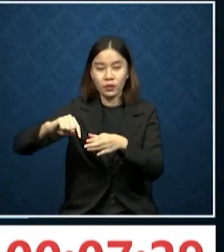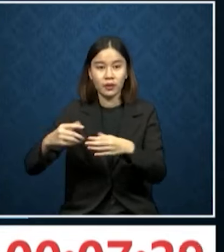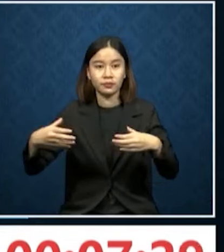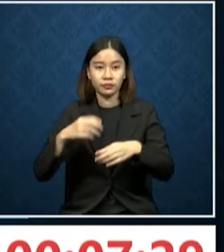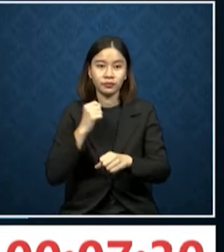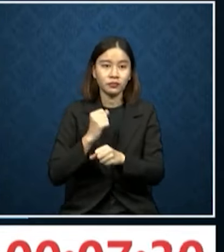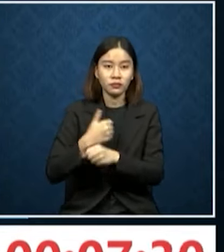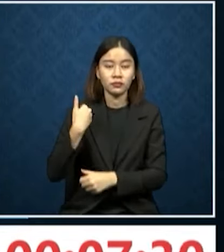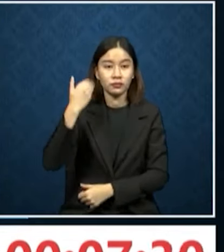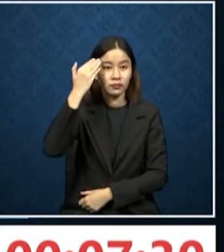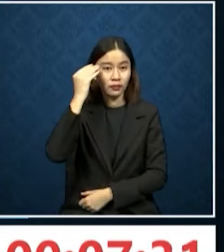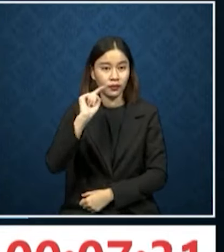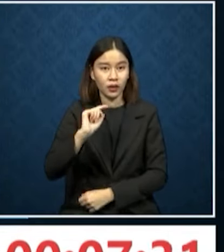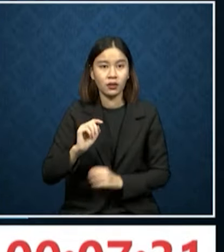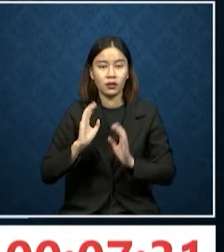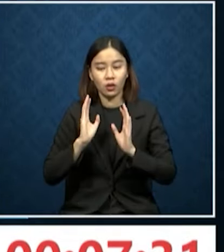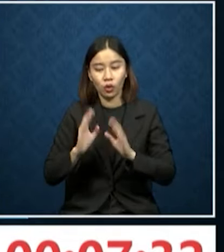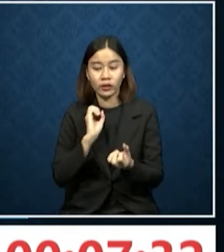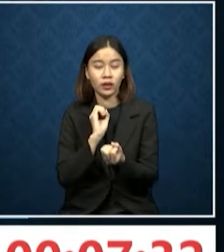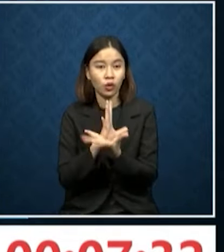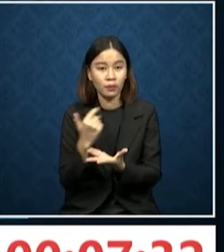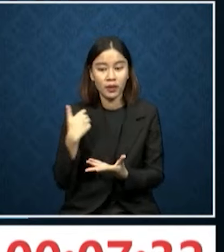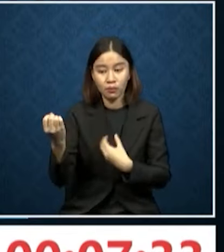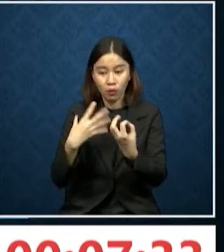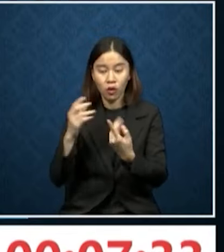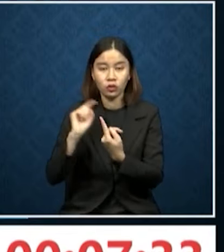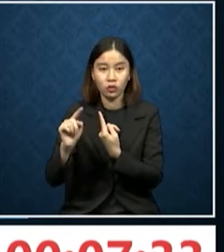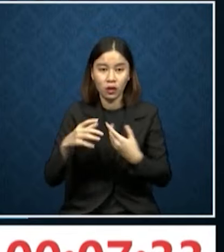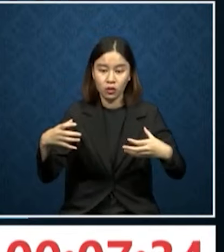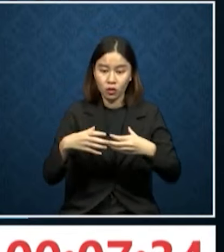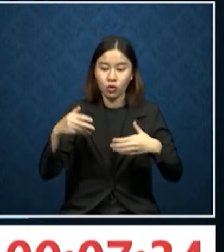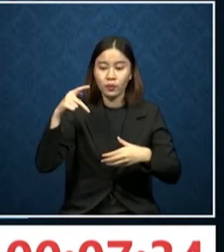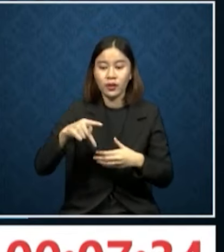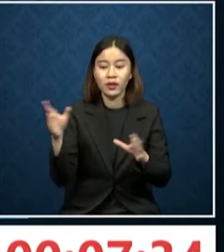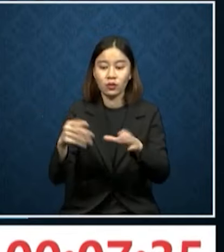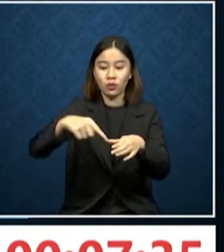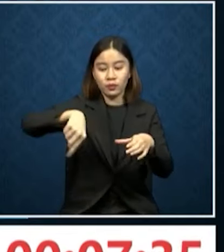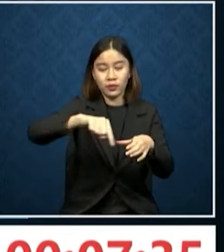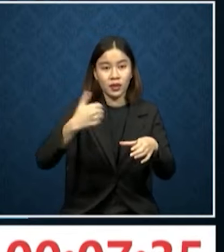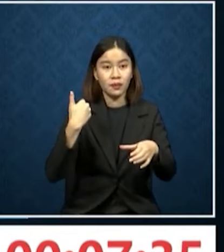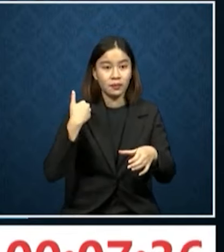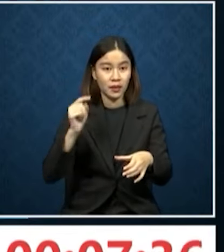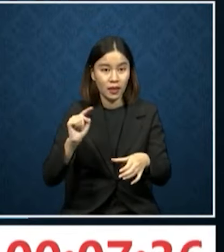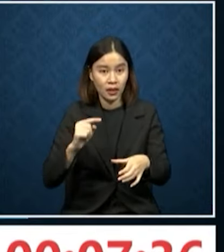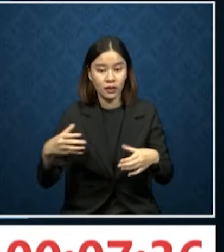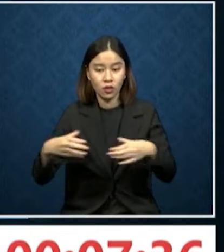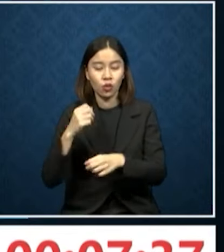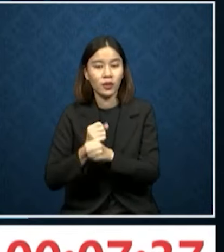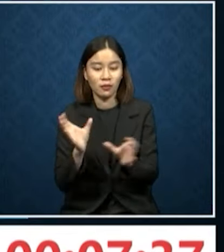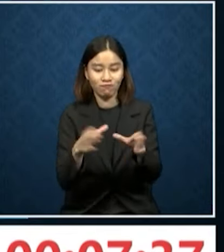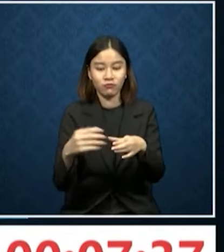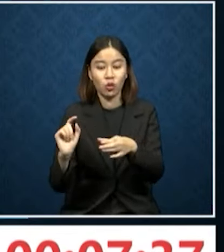ำงานยังได้ทราบจากเจ้าทุกข์เพิ่มเติมว่านอกจากชุดเฉพาะกิจนี้แล้วยังมีทีมงานอีกชุด